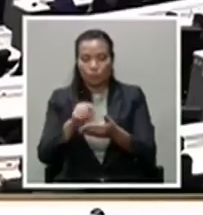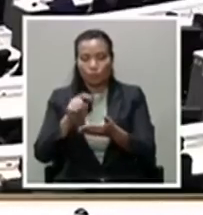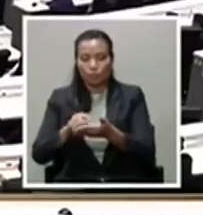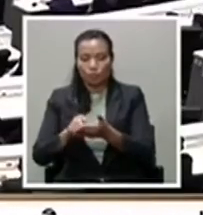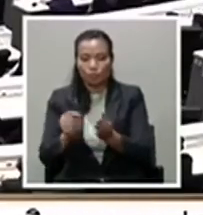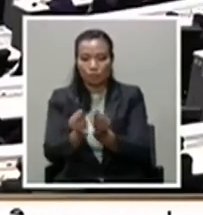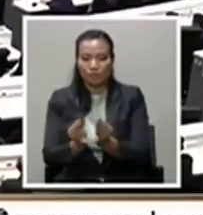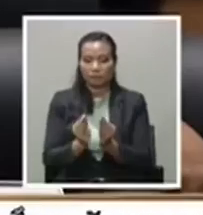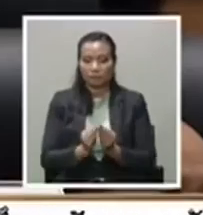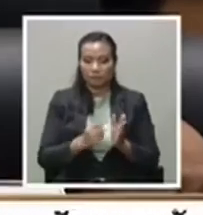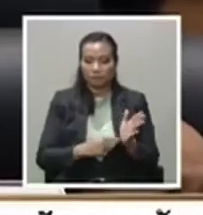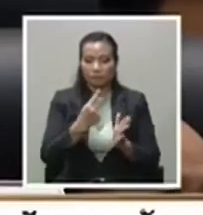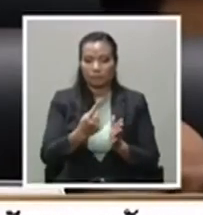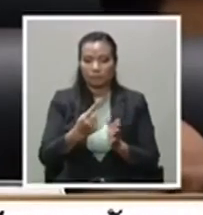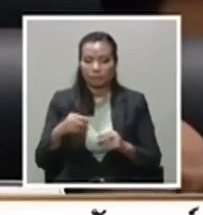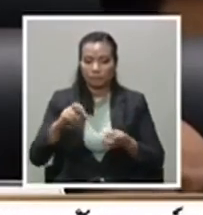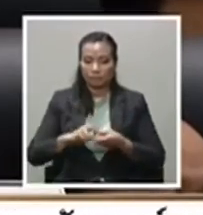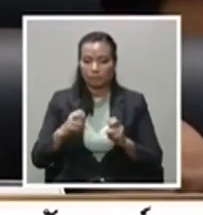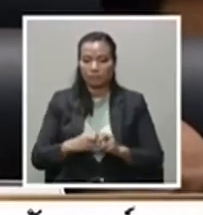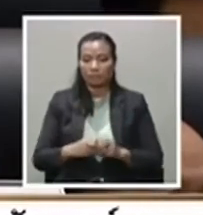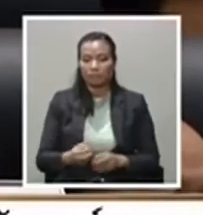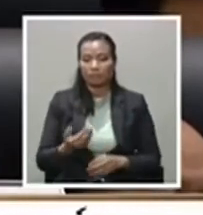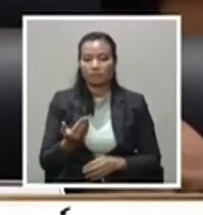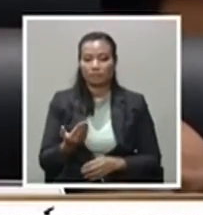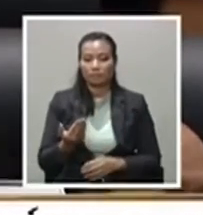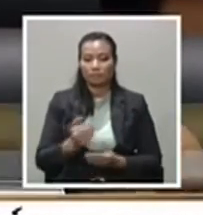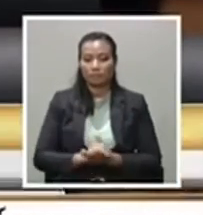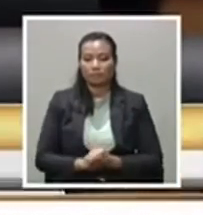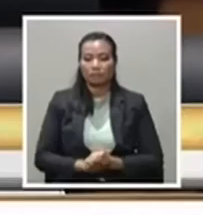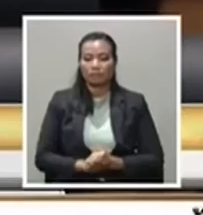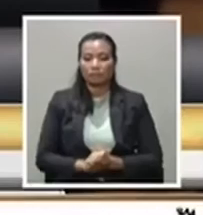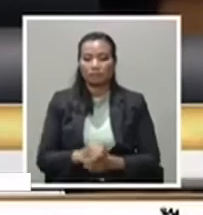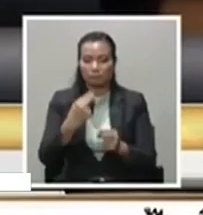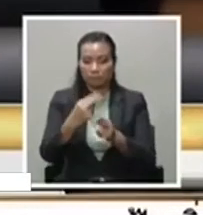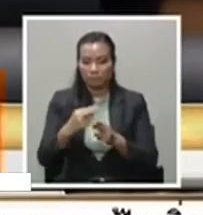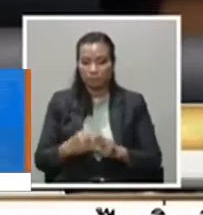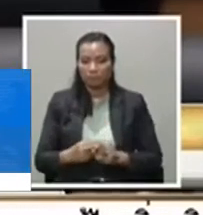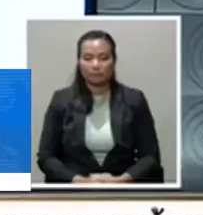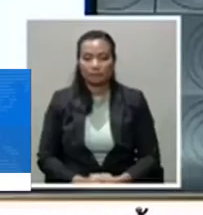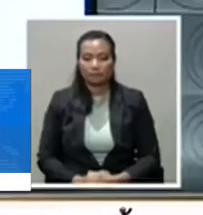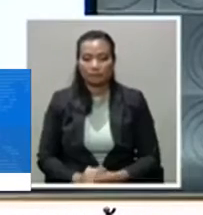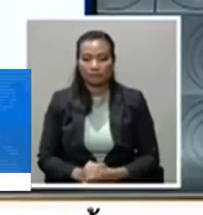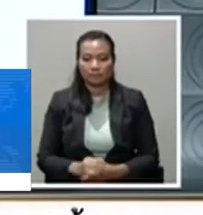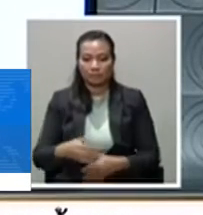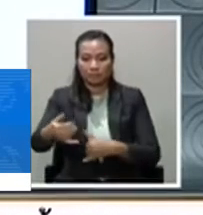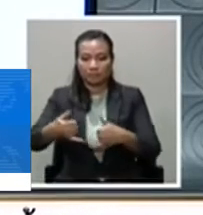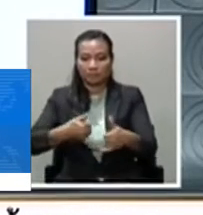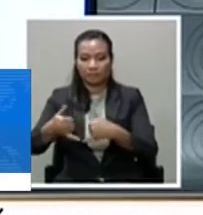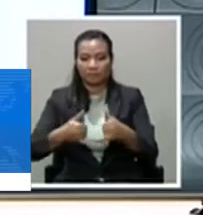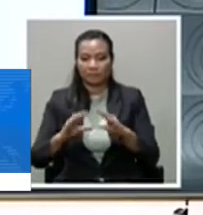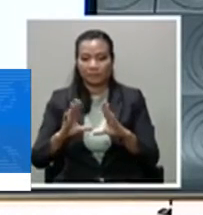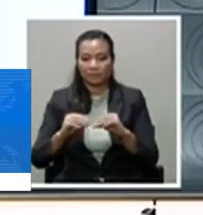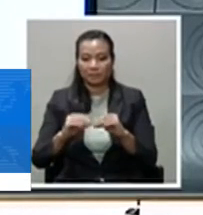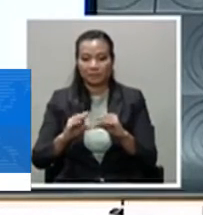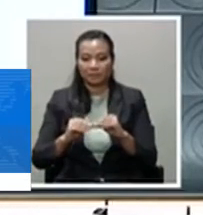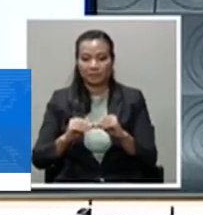คะแนนพบว่าเป็น1ใน5คนจากฝ่ายค้านที่ร่วมโหวตไว้วางใจพลเอกประวิตรอีก4เสียงม